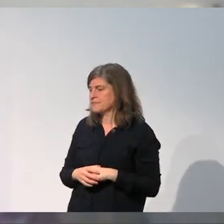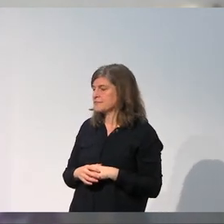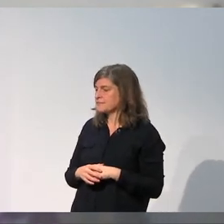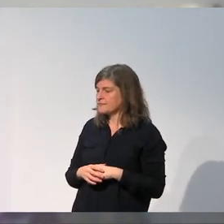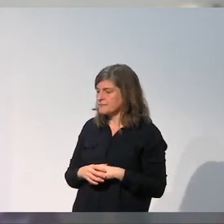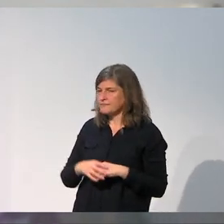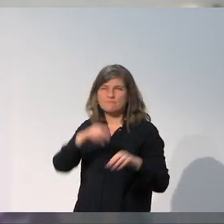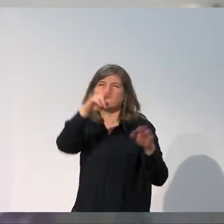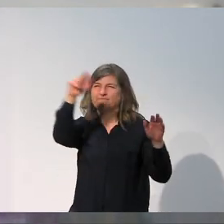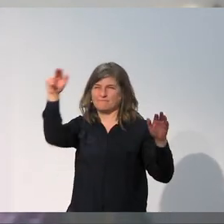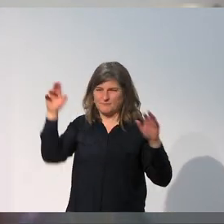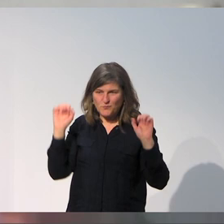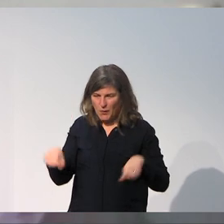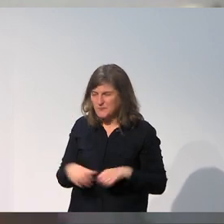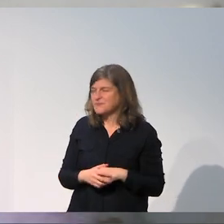sans aucune